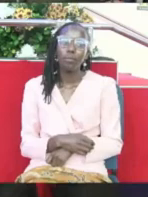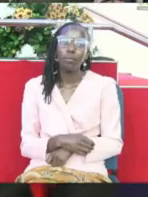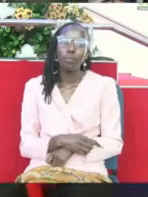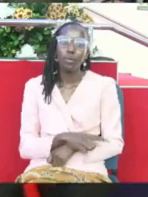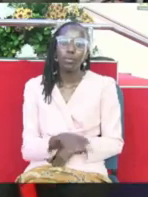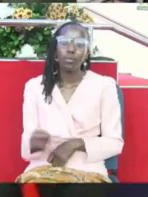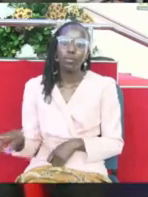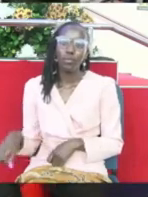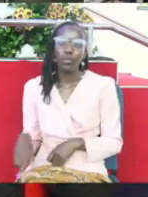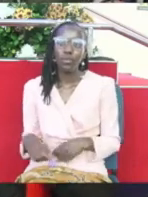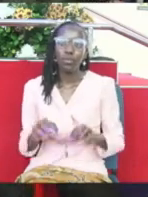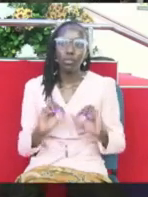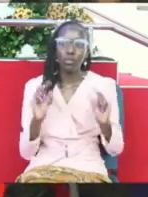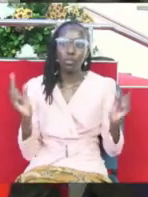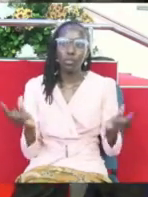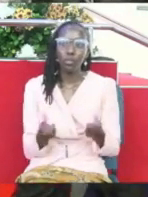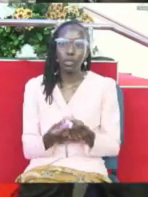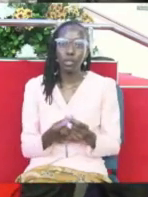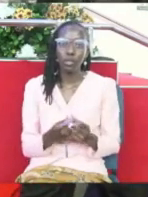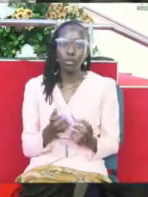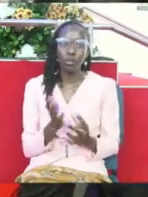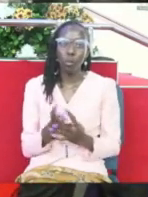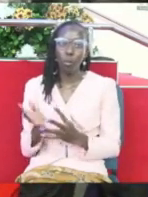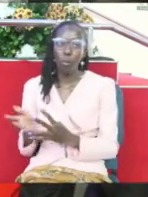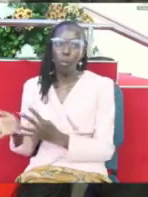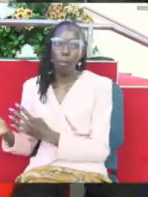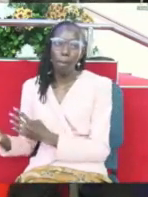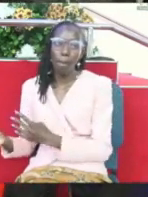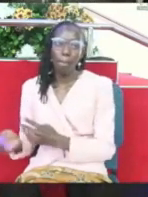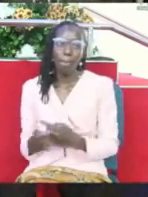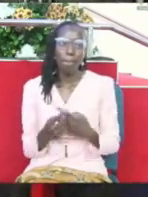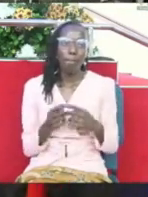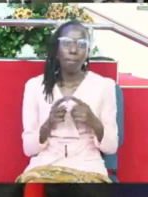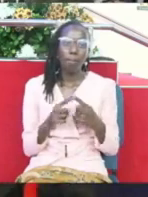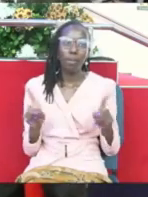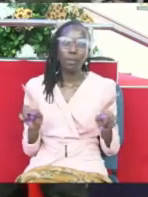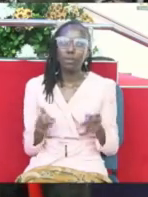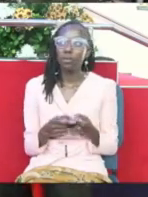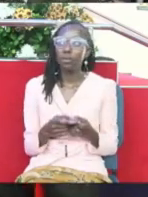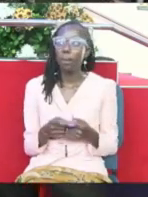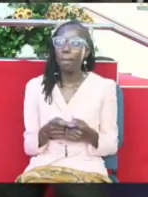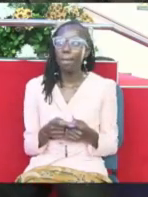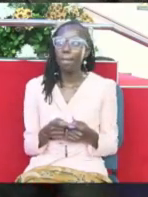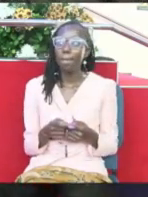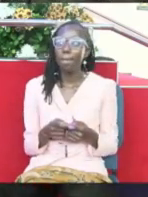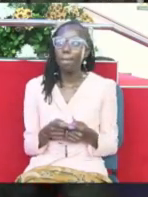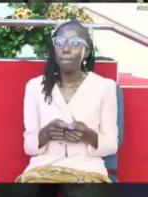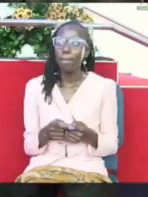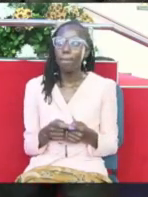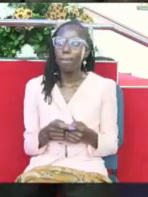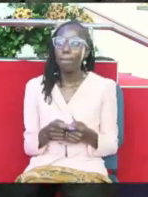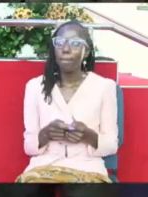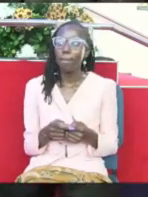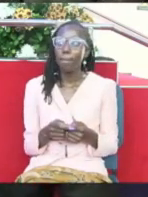sababu mifumo hii ya kizazi lazima ishie hapa. We cannot talk about it next year at the same time. Hatuwezi tukazungumzia hayo hayo mwaka ujao. That in our